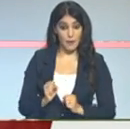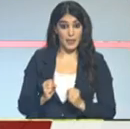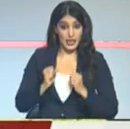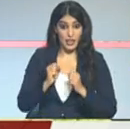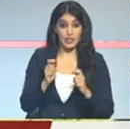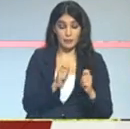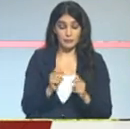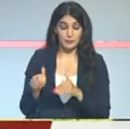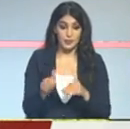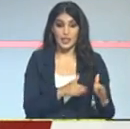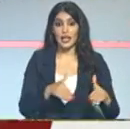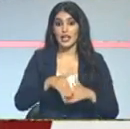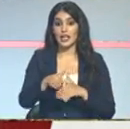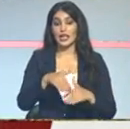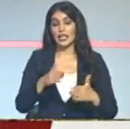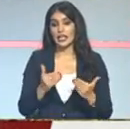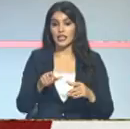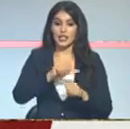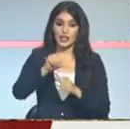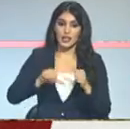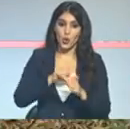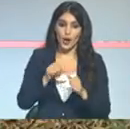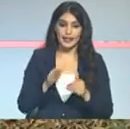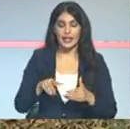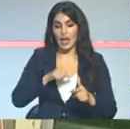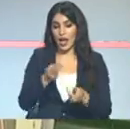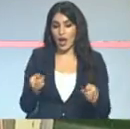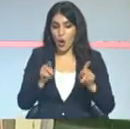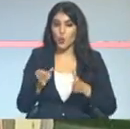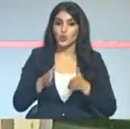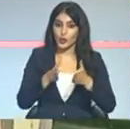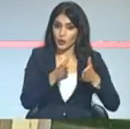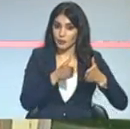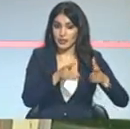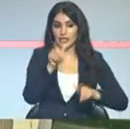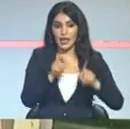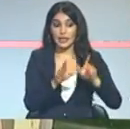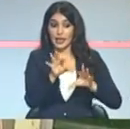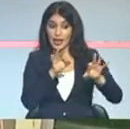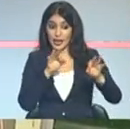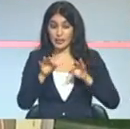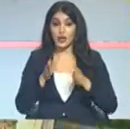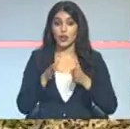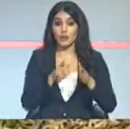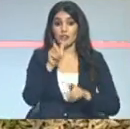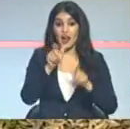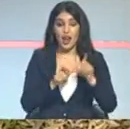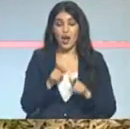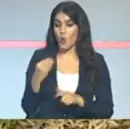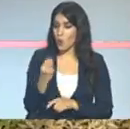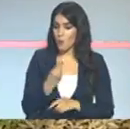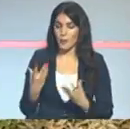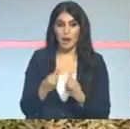وفي دوره لاعاده توجيه قد يجد فيها البعض بعض التلاميذ